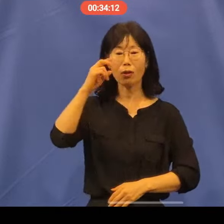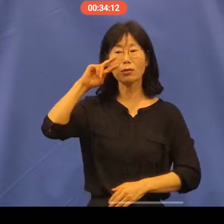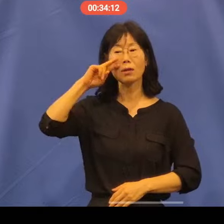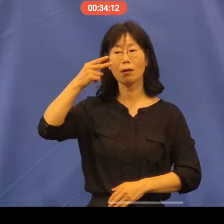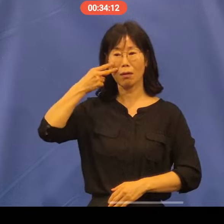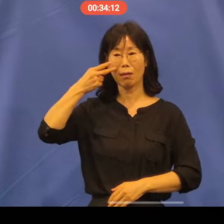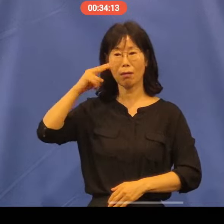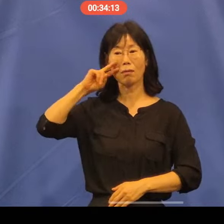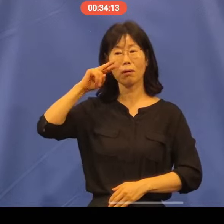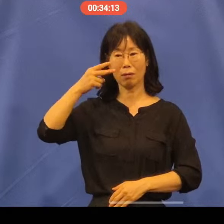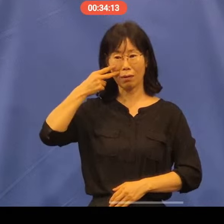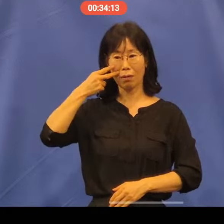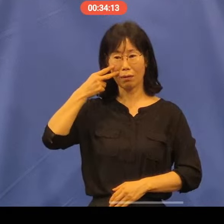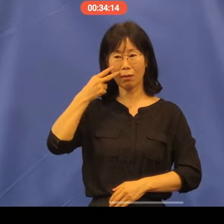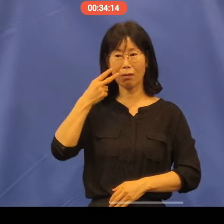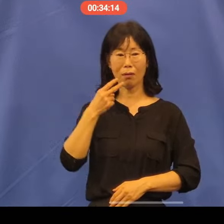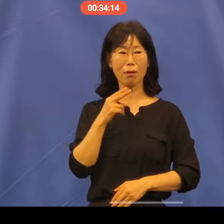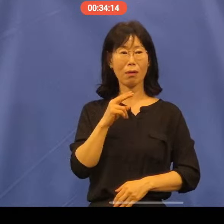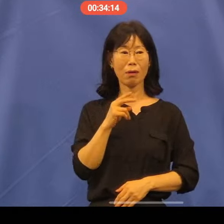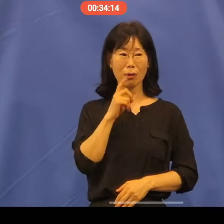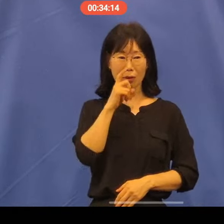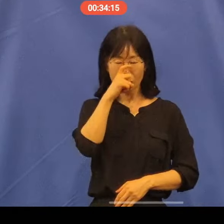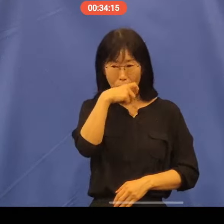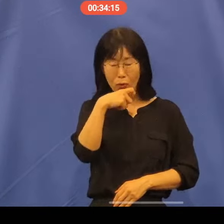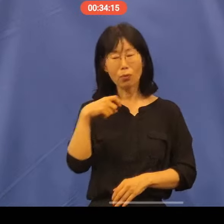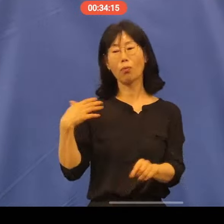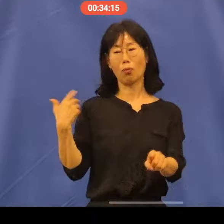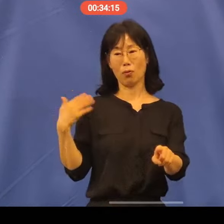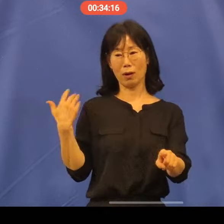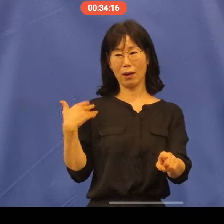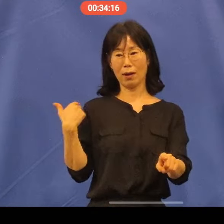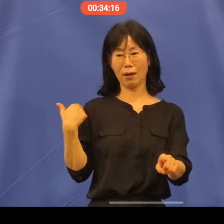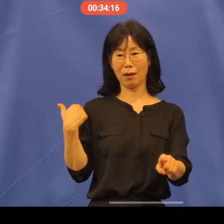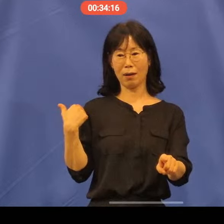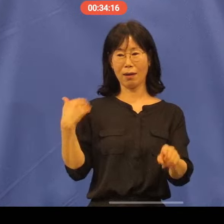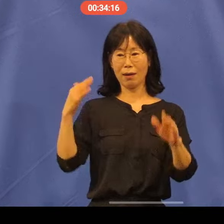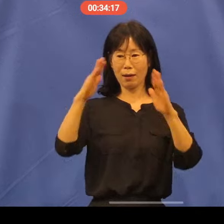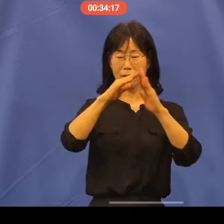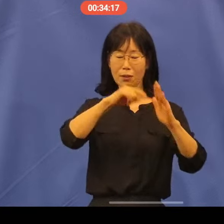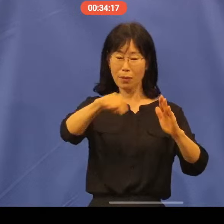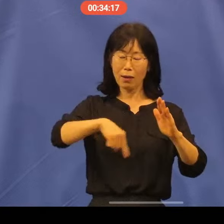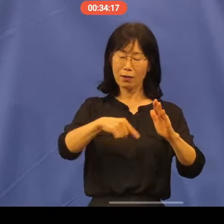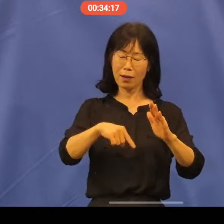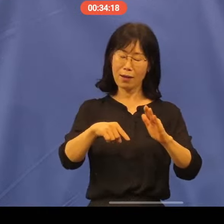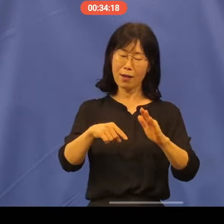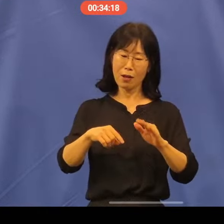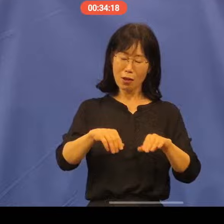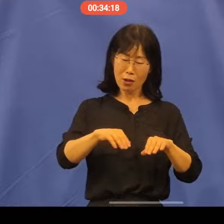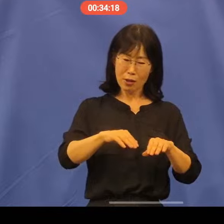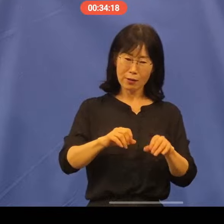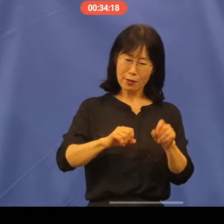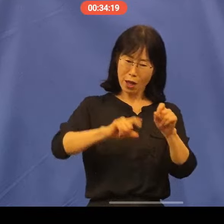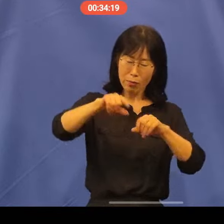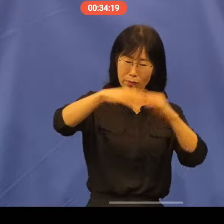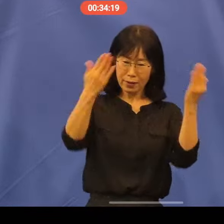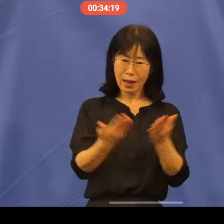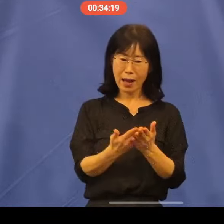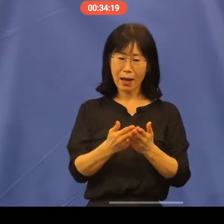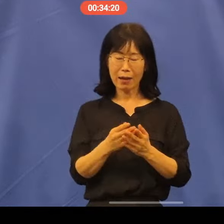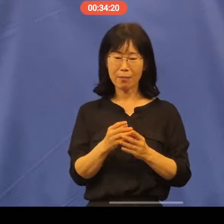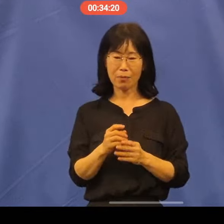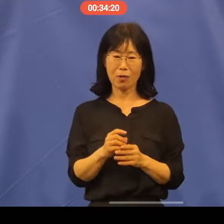더럽다는 게 인지가 안 돼요. 왜? 더러움이 그냥 꽉 차 있으니까 그게 익숙해져 있는 거예요. 더러움이 인지가 안